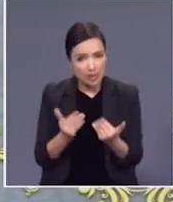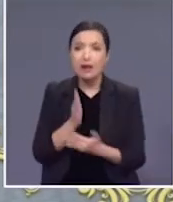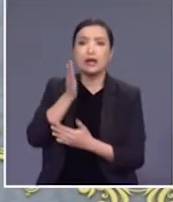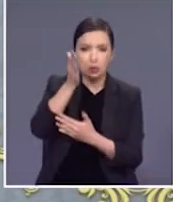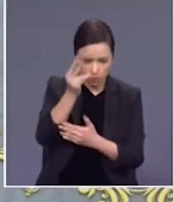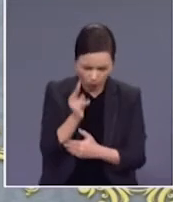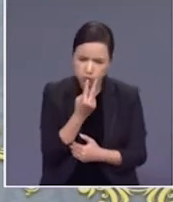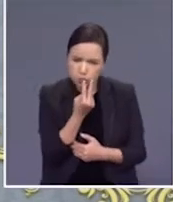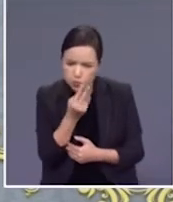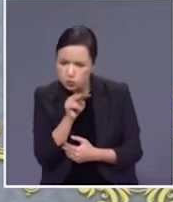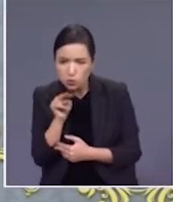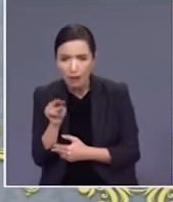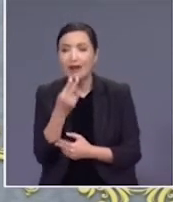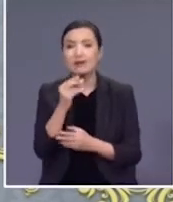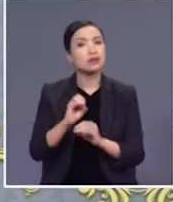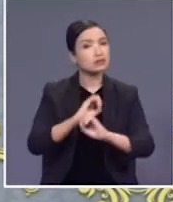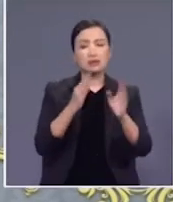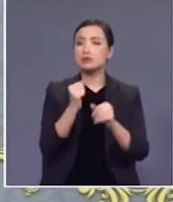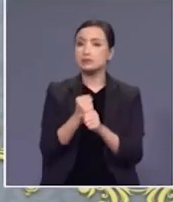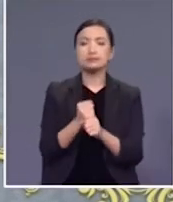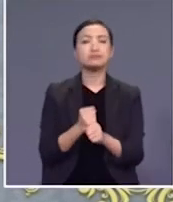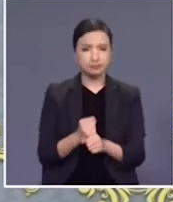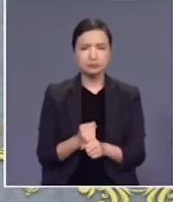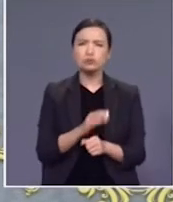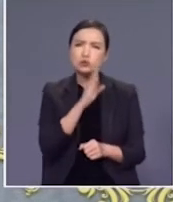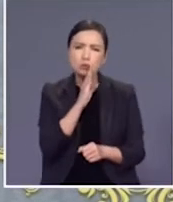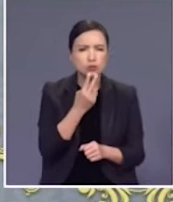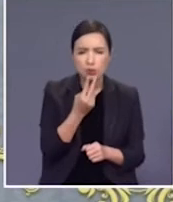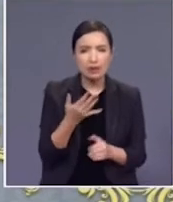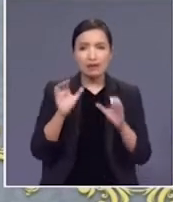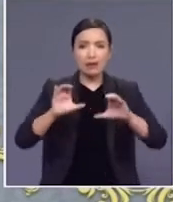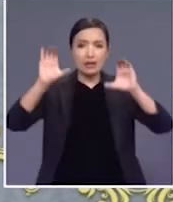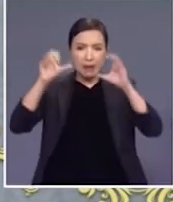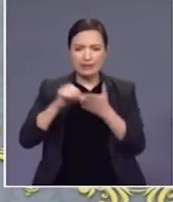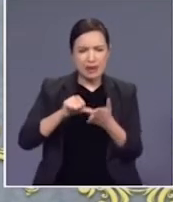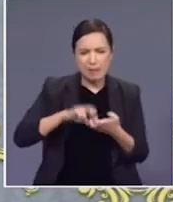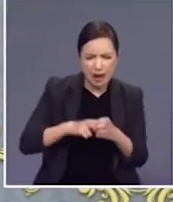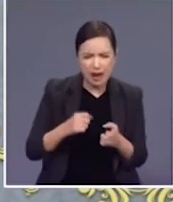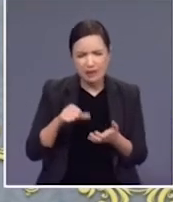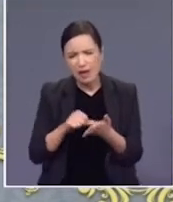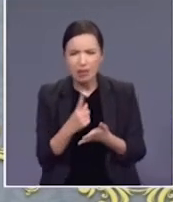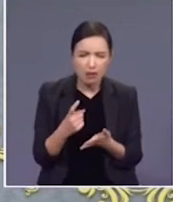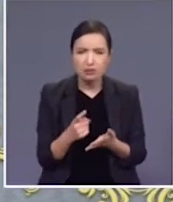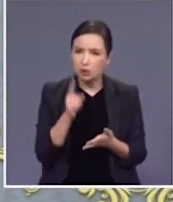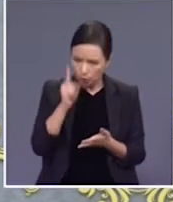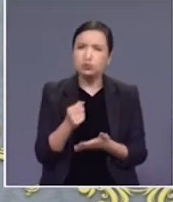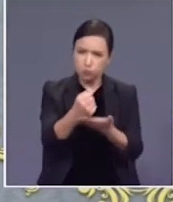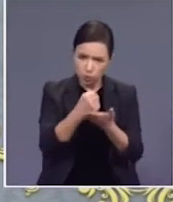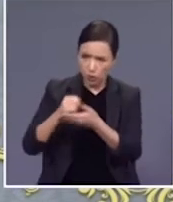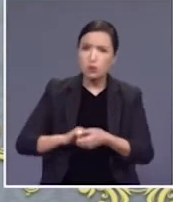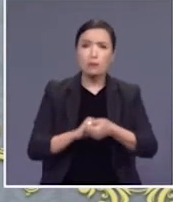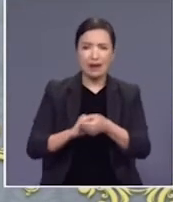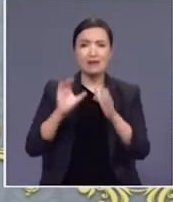มันก็ถึงจะเกิดผลเป็นรูปธรรมนะครับไม่งั้นก็จะกลายเป็นว่ารัฐบาลไม่แก้ไขแก้ไขไม่ได้อีกนะครับมันต้องแก้ไปด้วยกันรัฐบ